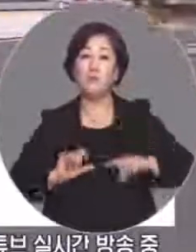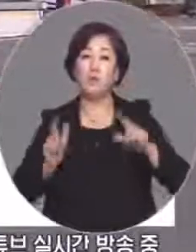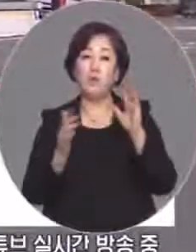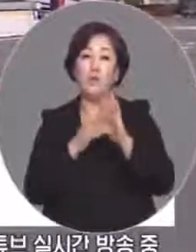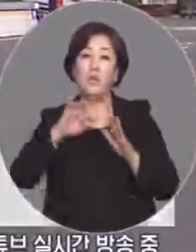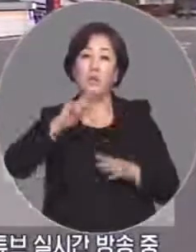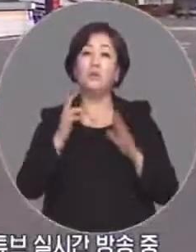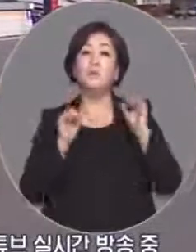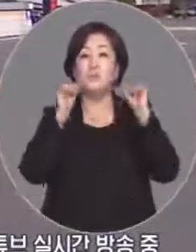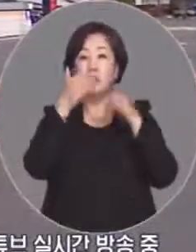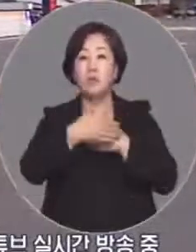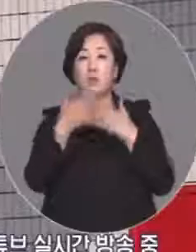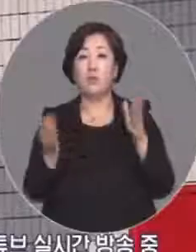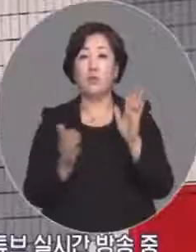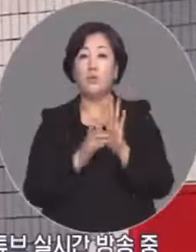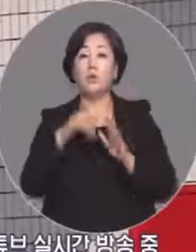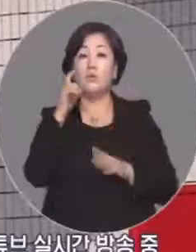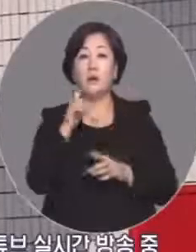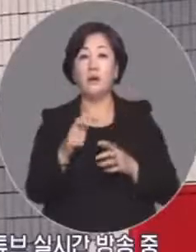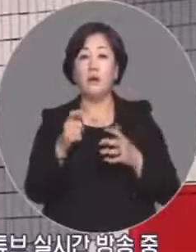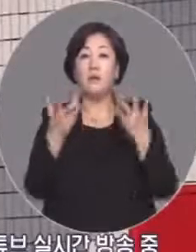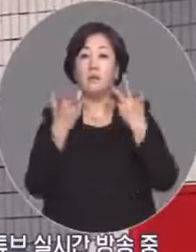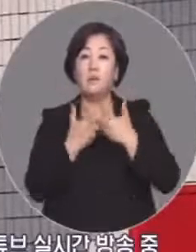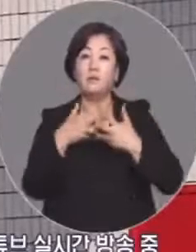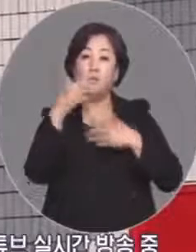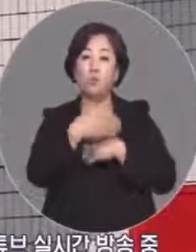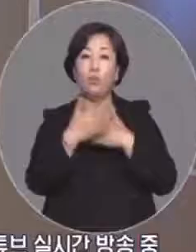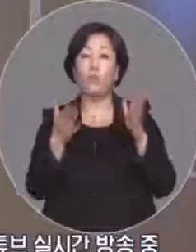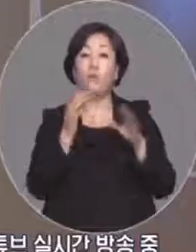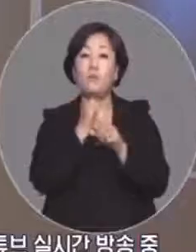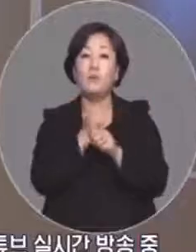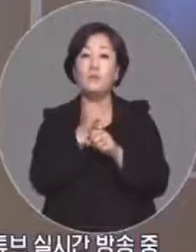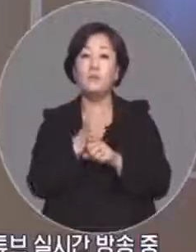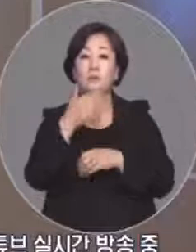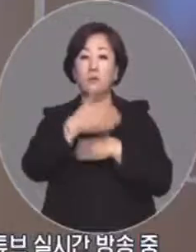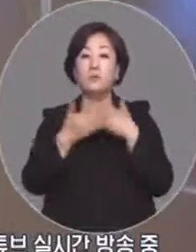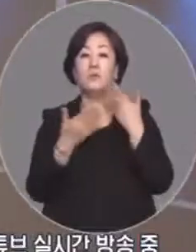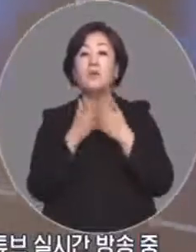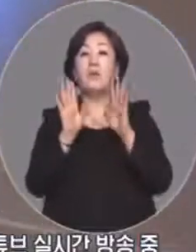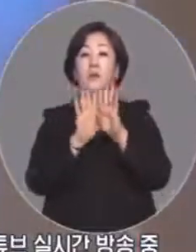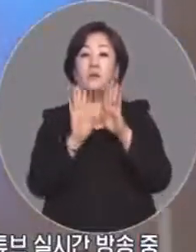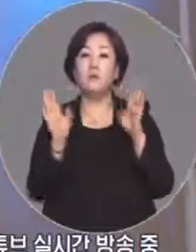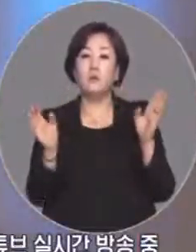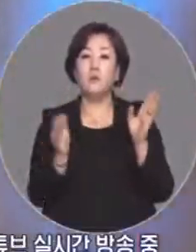동천체육관에 초저온 냉동고 등을 갖춘 우선 접종센터를 개소합니다.